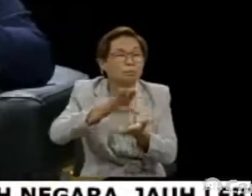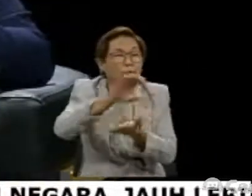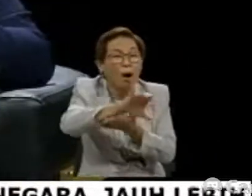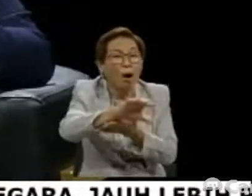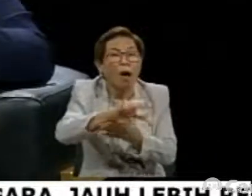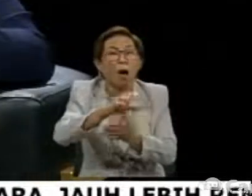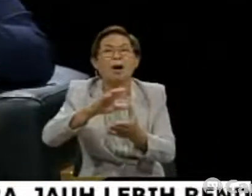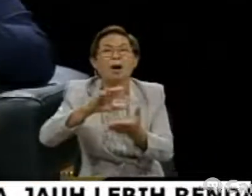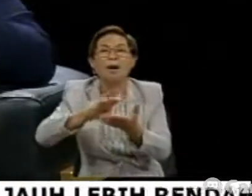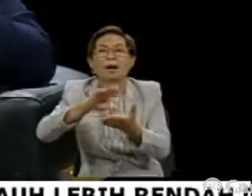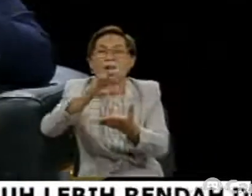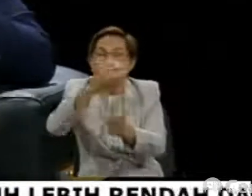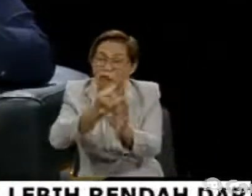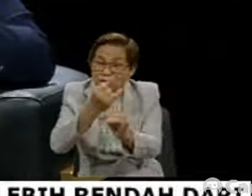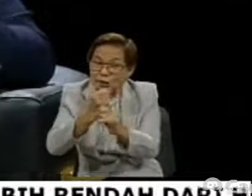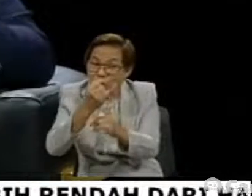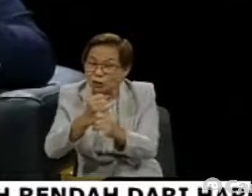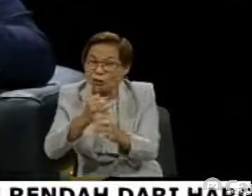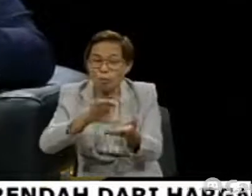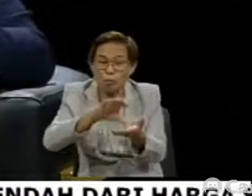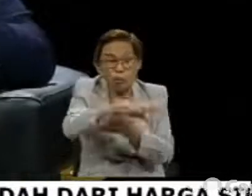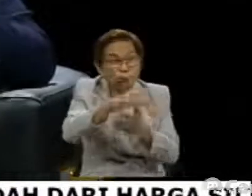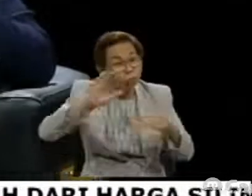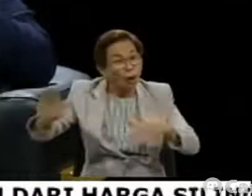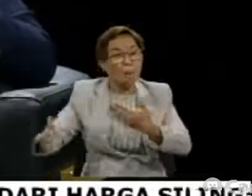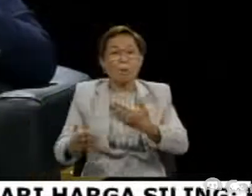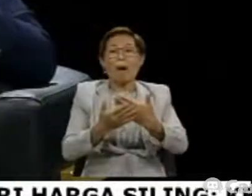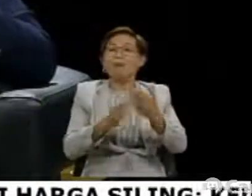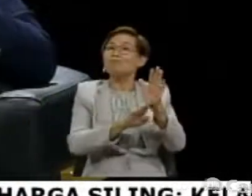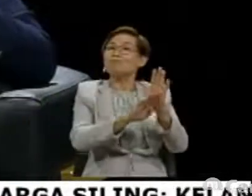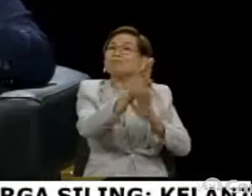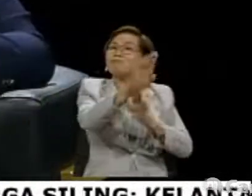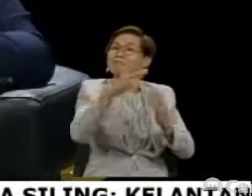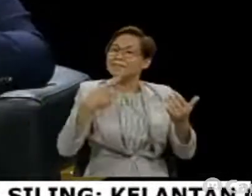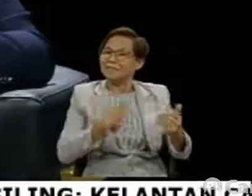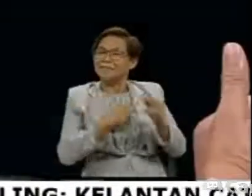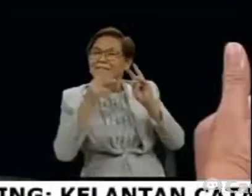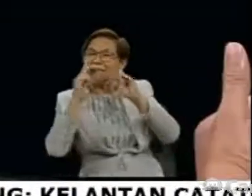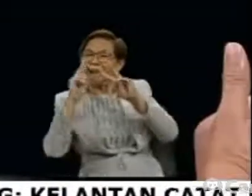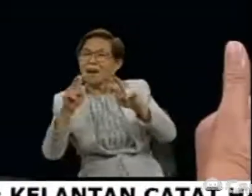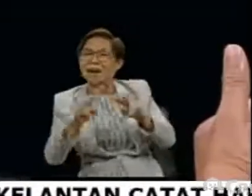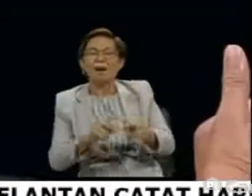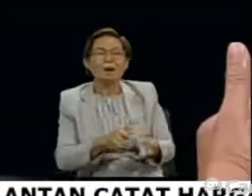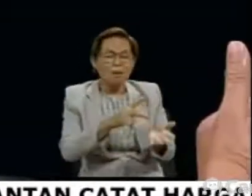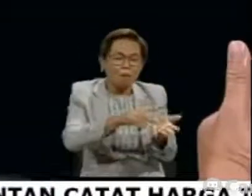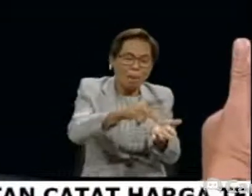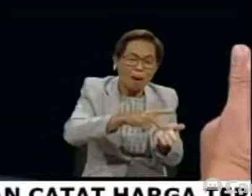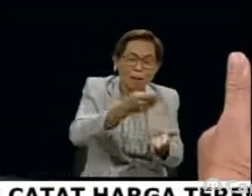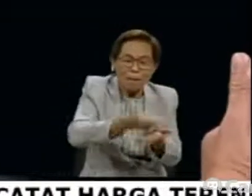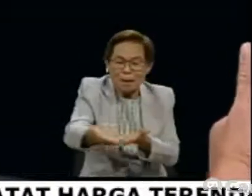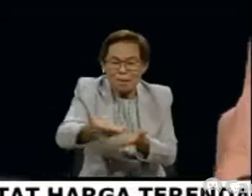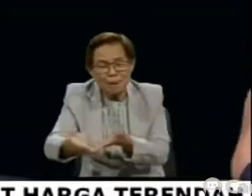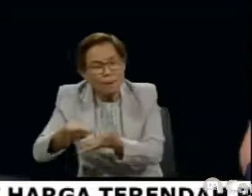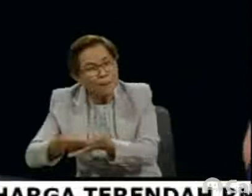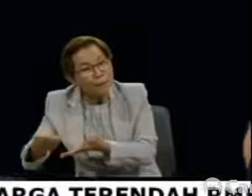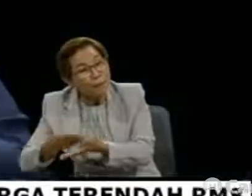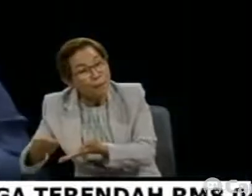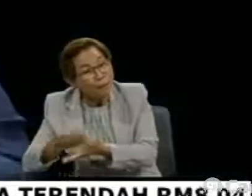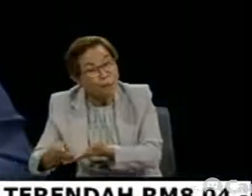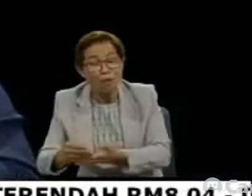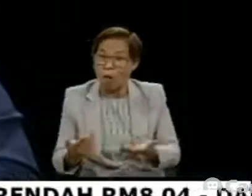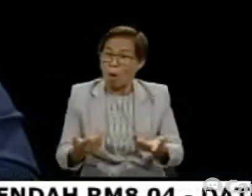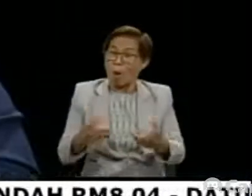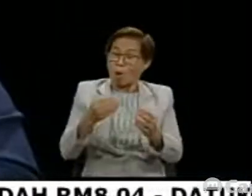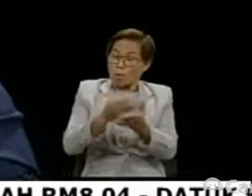kembali pulih terlihat dan persegi pembelajar runcit contohnya ya Hmm emang